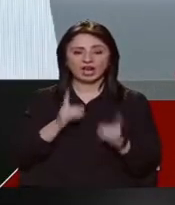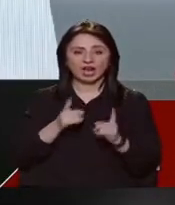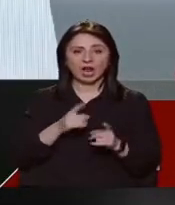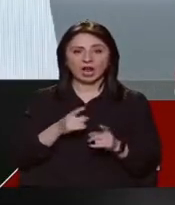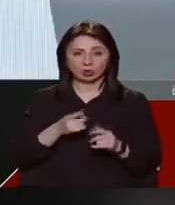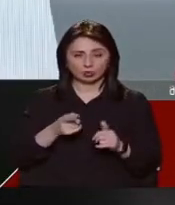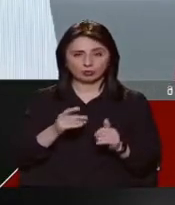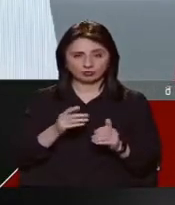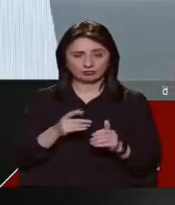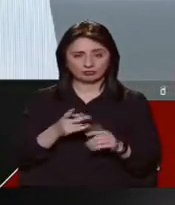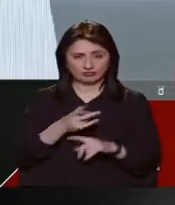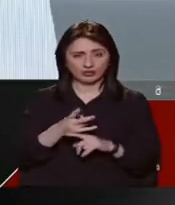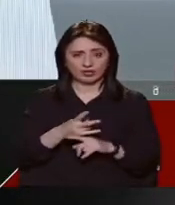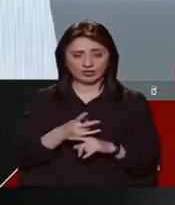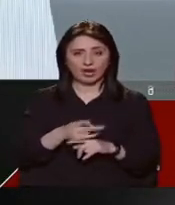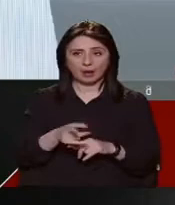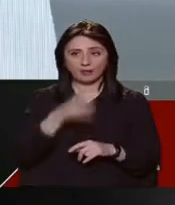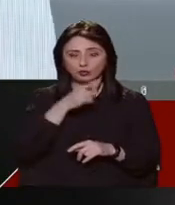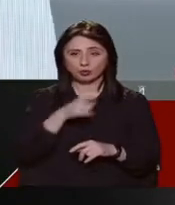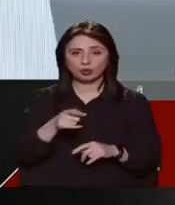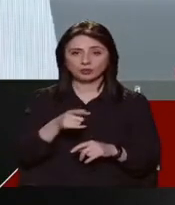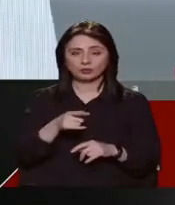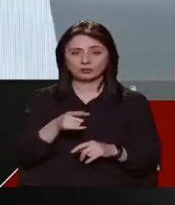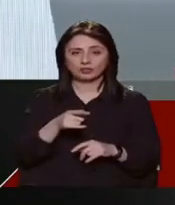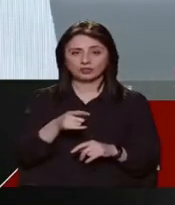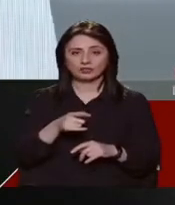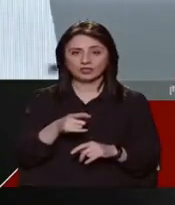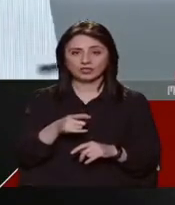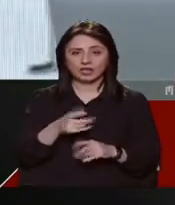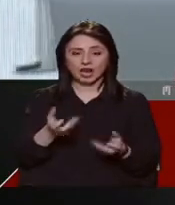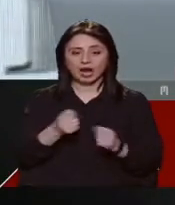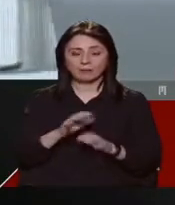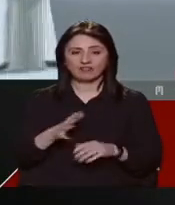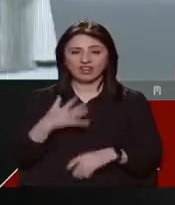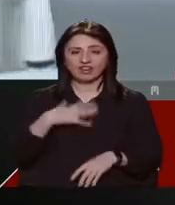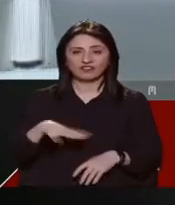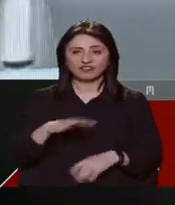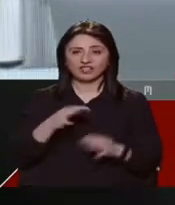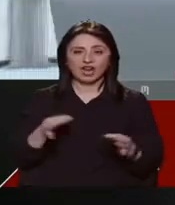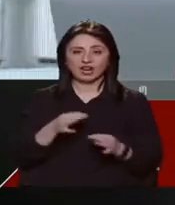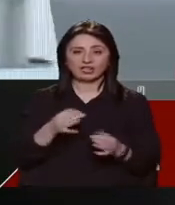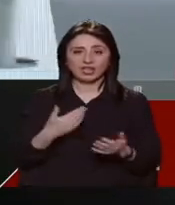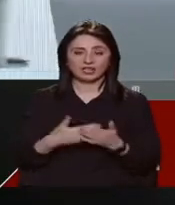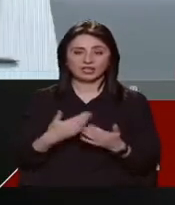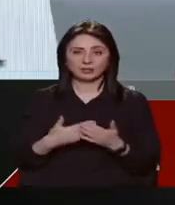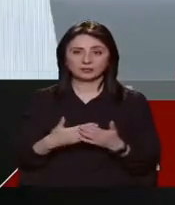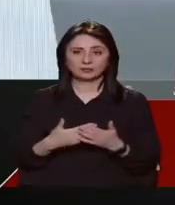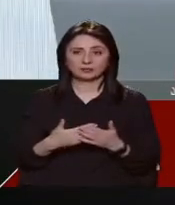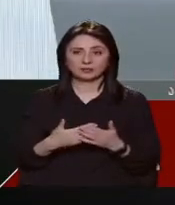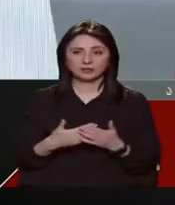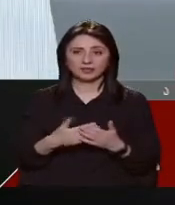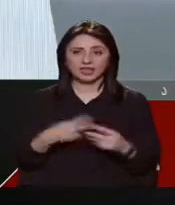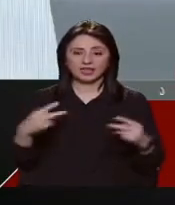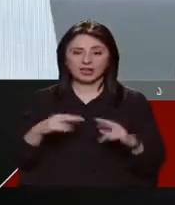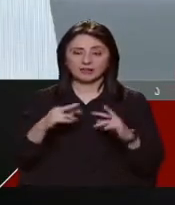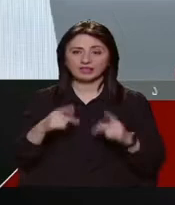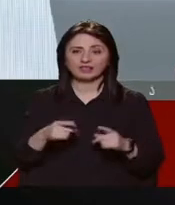ალბათ დამეთანხმებით დამაზიანებელი, ამ დრომდე თქვათ არ მიგვიღია ქვეყანას არანაირი თქვათ